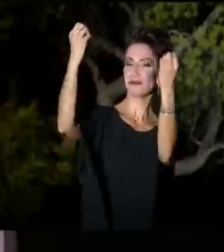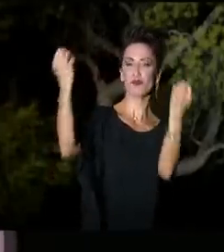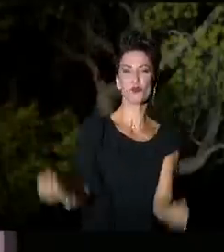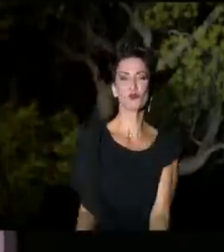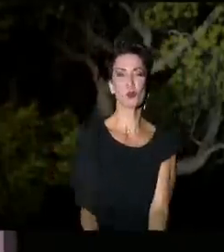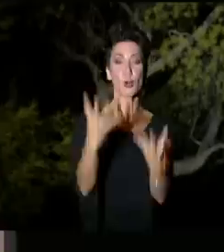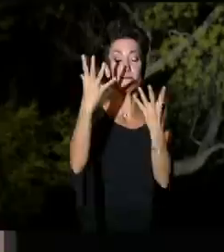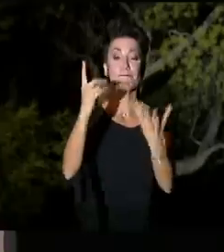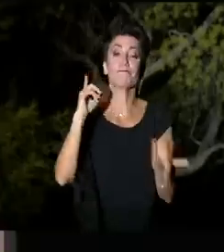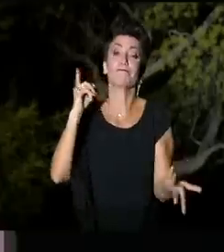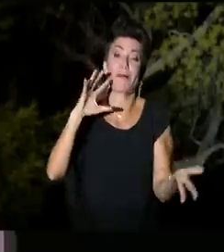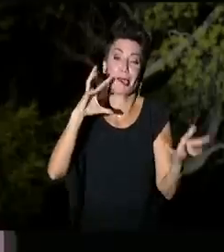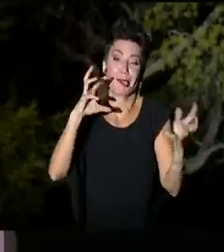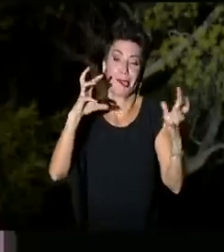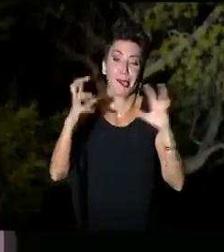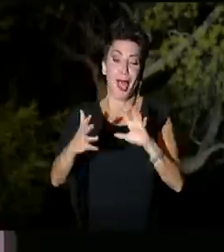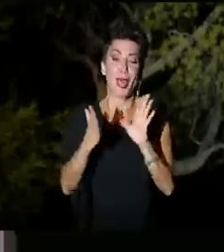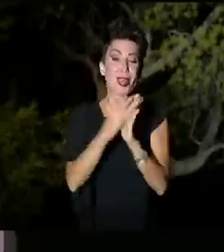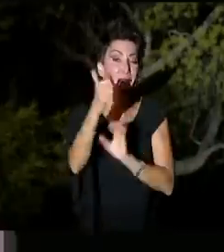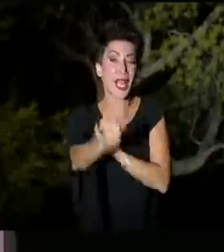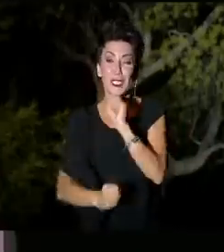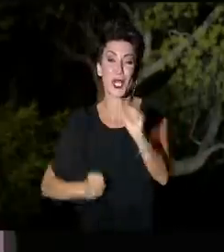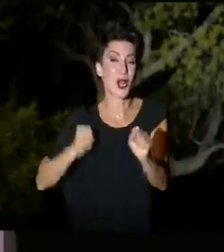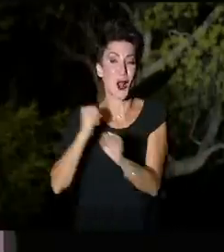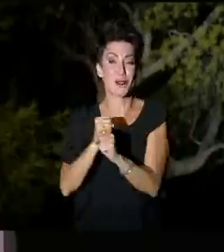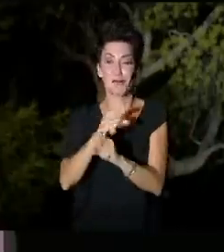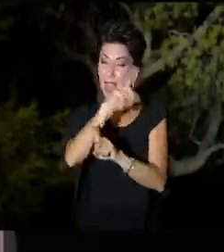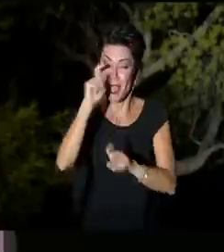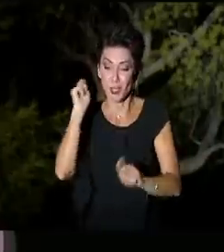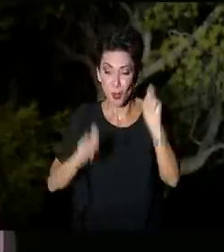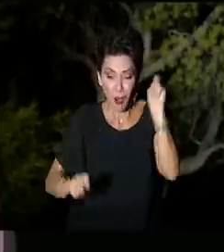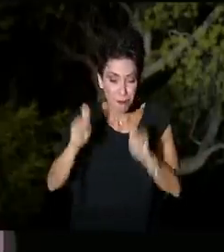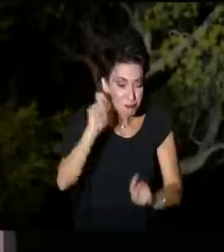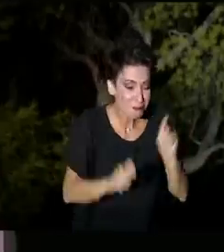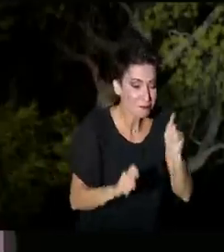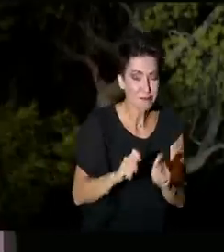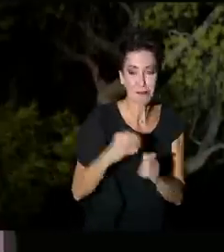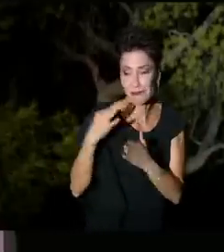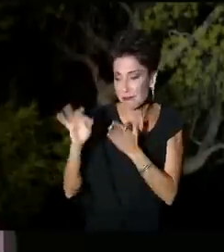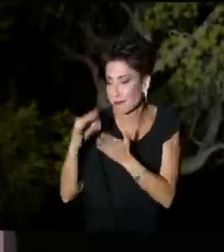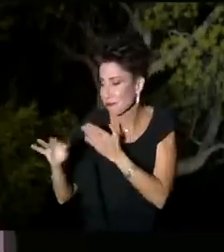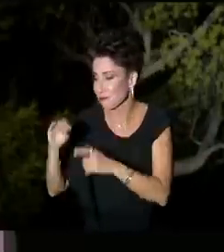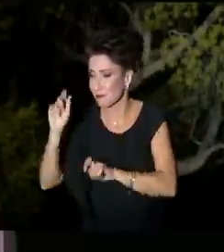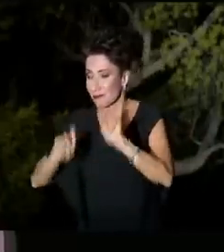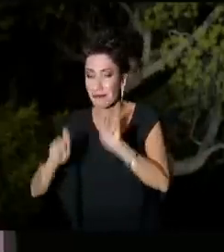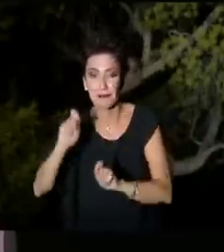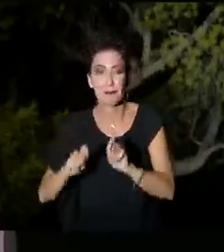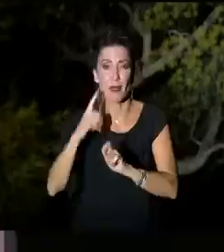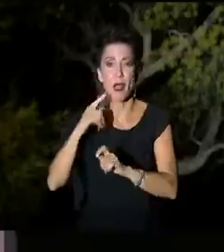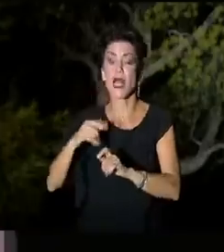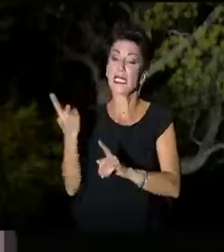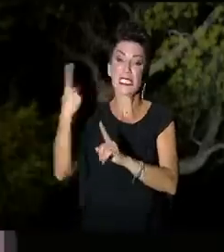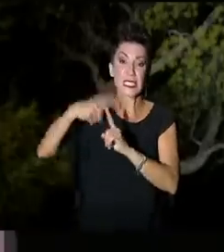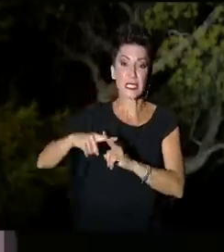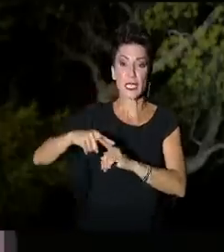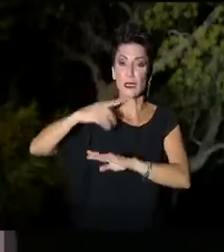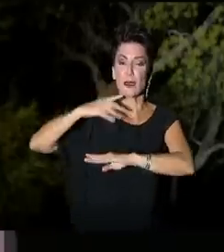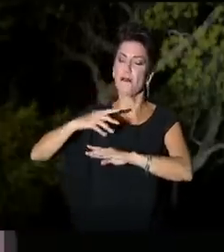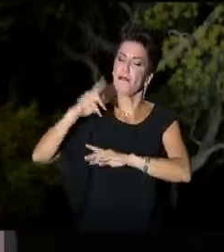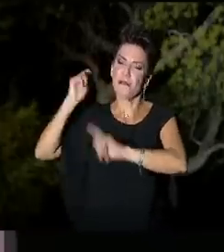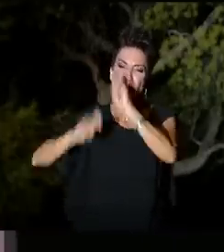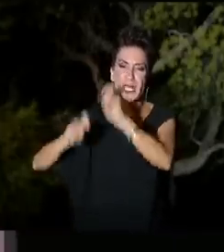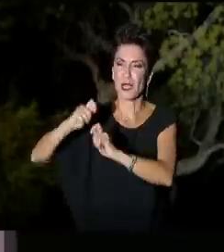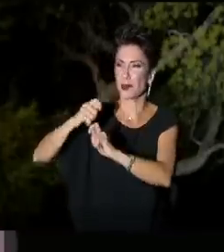φθορά του χρόνου, τις δυσκολίες της συντήρησης του εξοπλισμού, από τη λειτουργία των εργοταξίων για τις αναστηλώσεις, επήλθαν μεγάλες